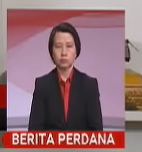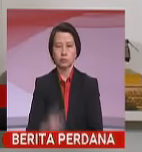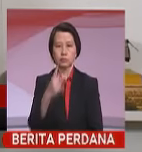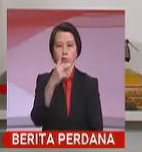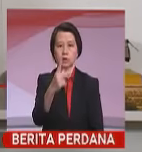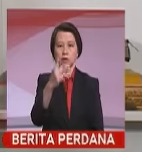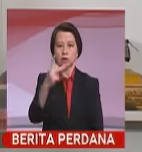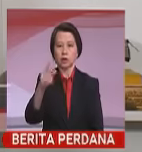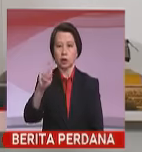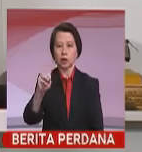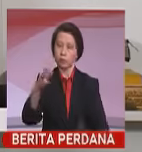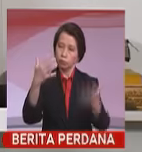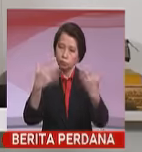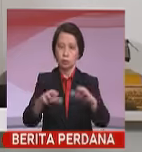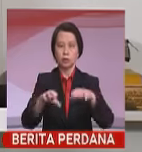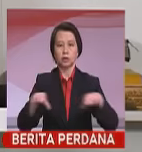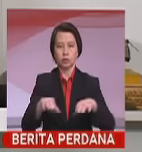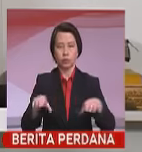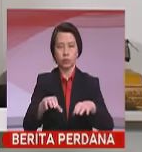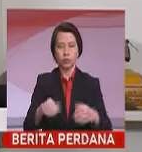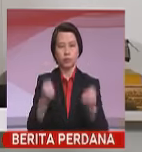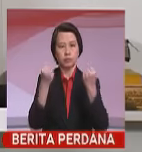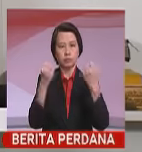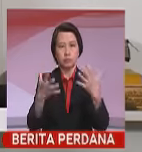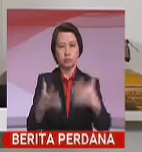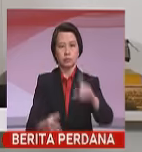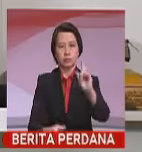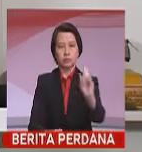KKM telah melaksanakan sebanyak